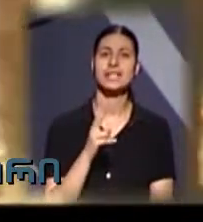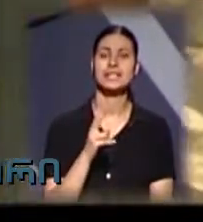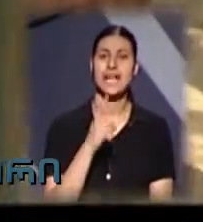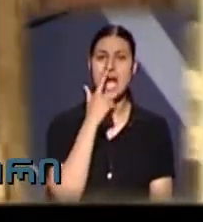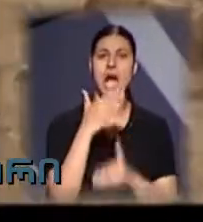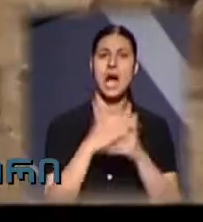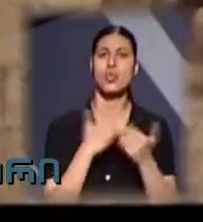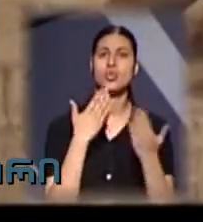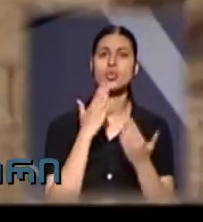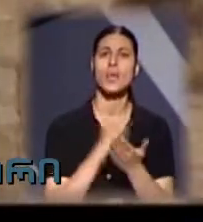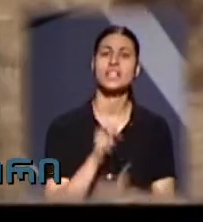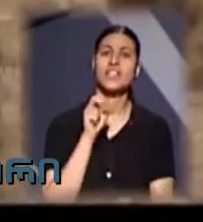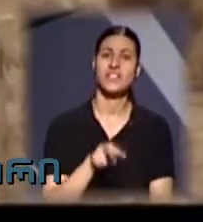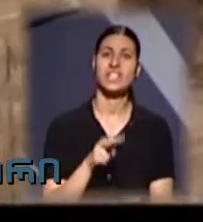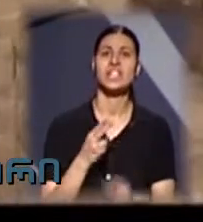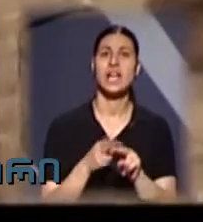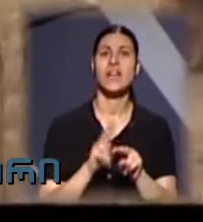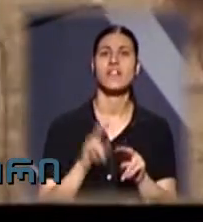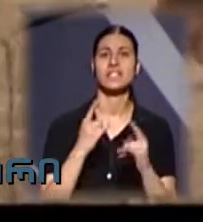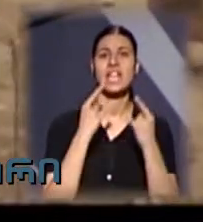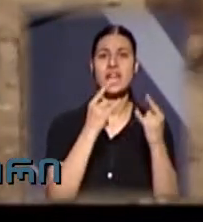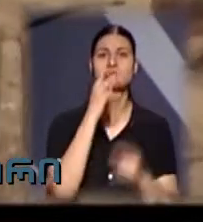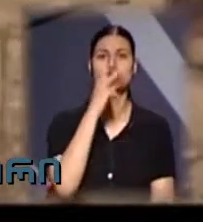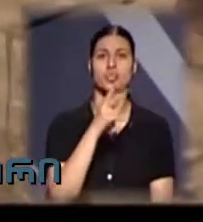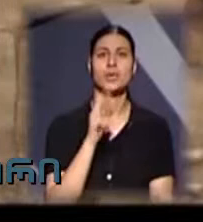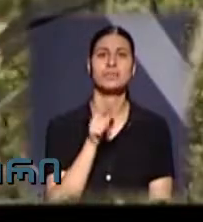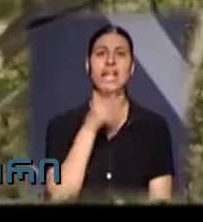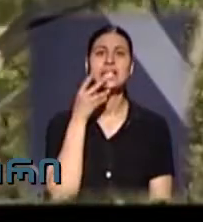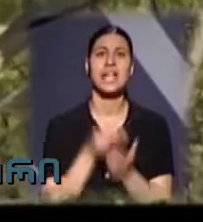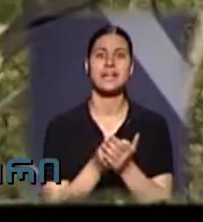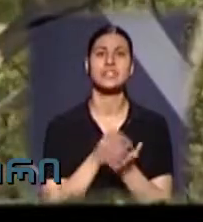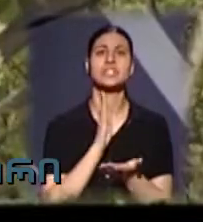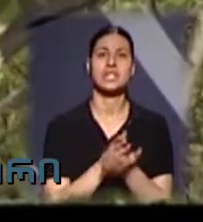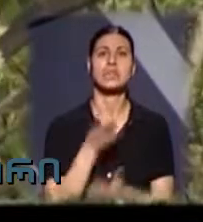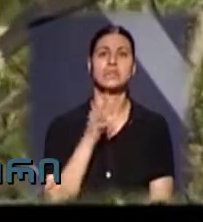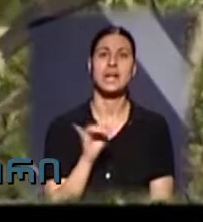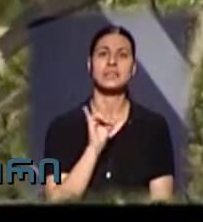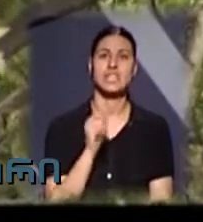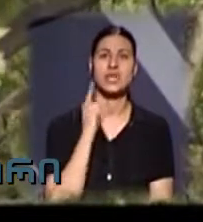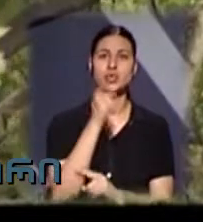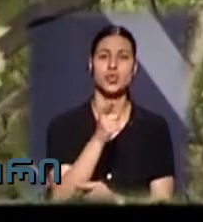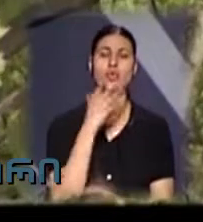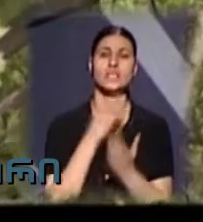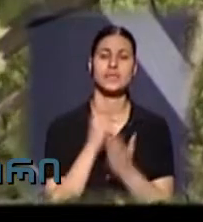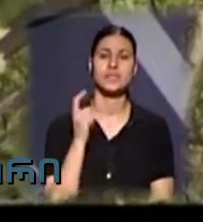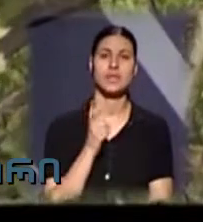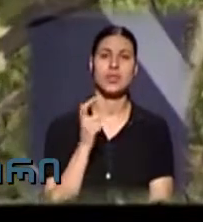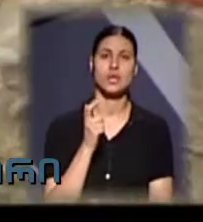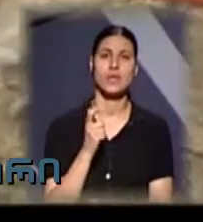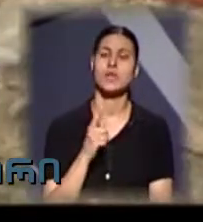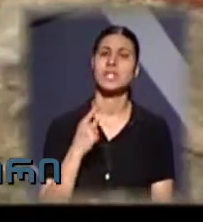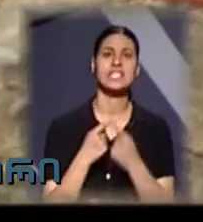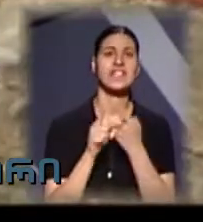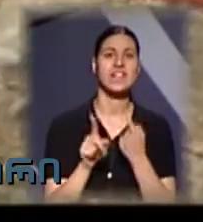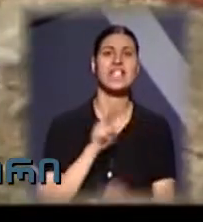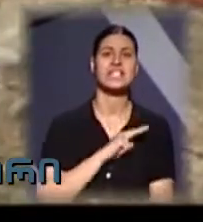ურთიერთობა აქვს ვიდრე იმ ცხოველის მიმართ რომელსაც ტელევიზორში ხედავს და რომელიც მისთვის არსებობს მაგრამ სადღაც შორს მისგან დამოუკიდებლად სულ